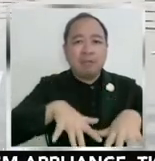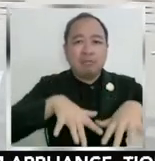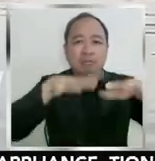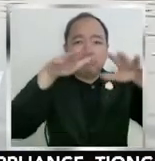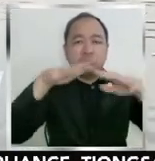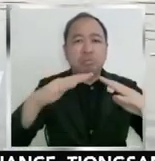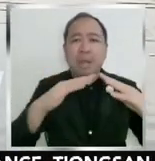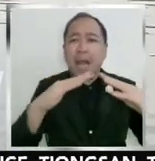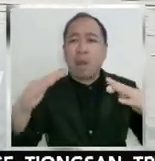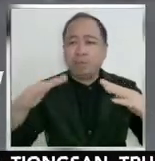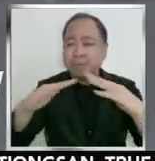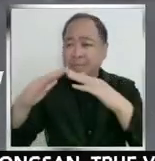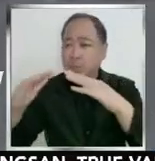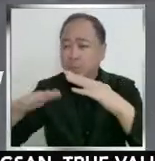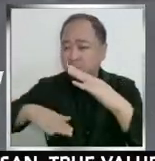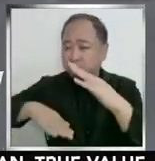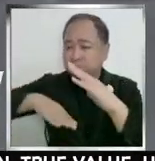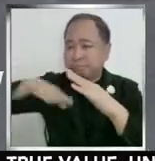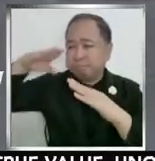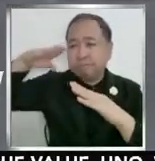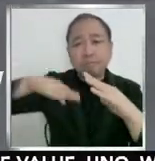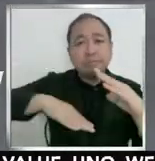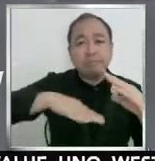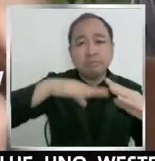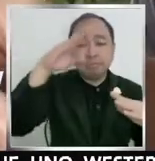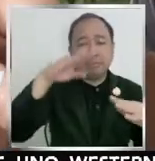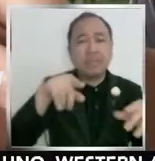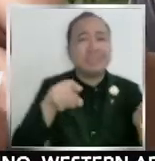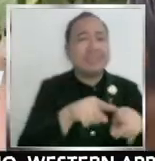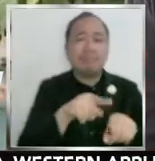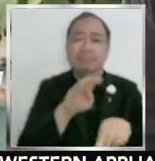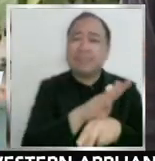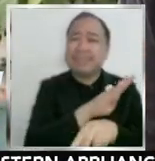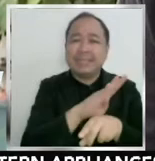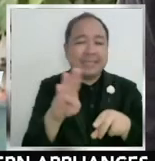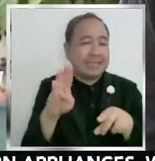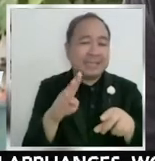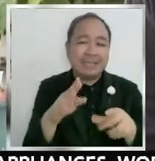establishmento. Apektado rin pati na ilang negosyo. Ay, wala.